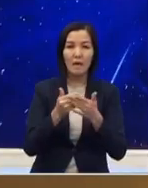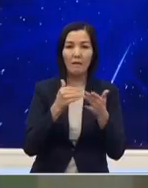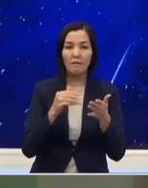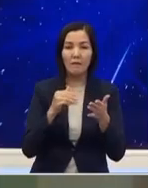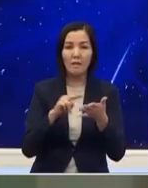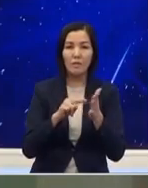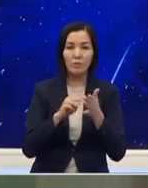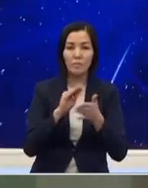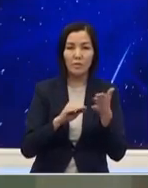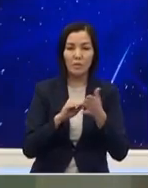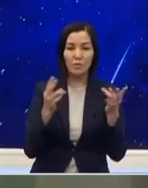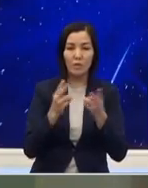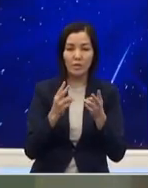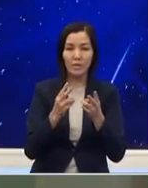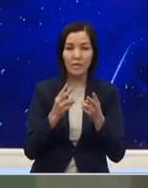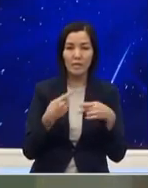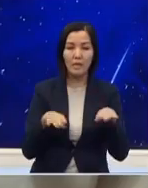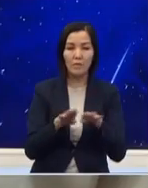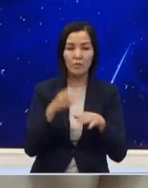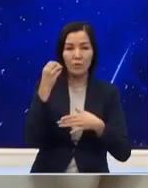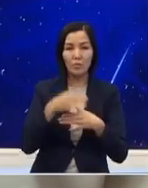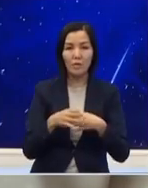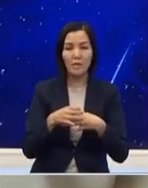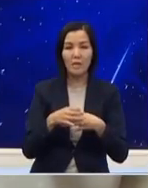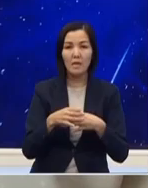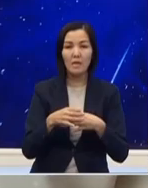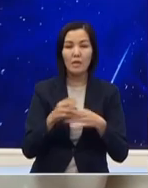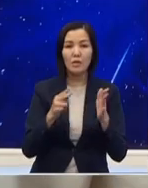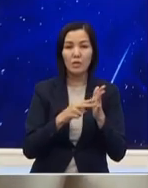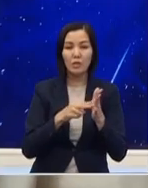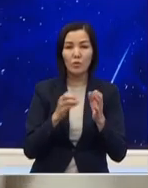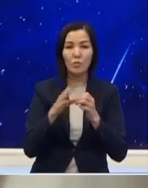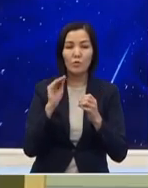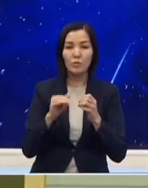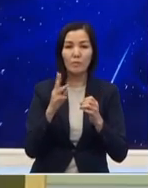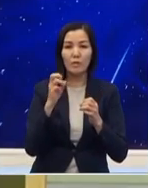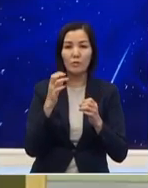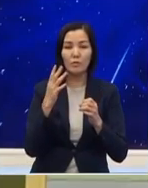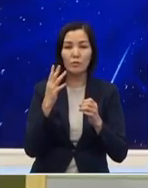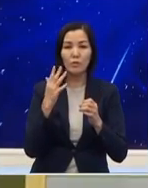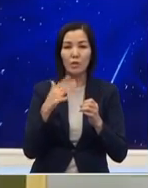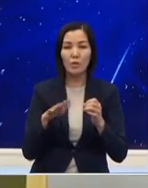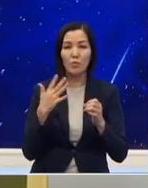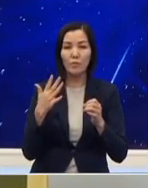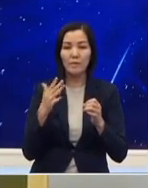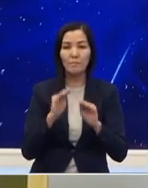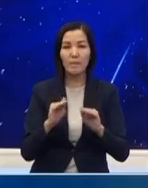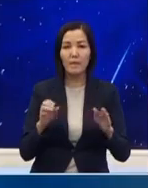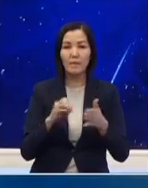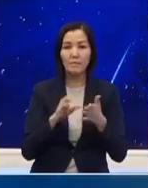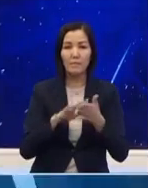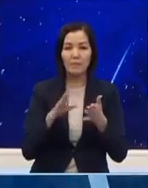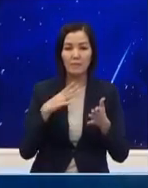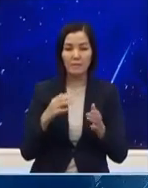жазылу жүргізіледі. Жалпы дәл осындай орталық облыста жетеу. 13255 бала арнайы есепке алынған.